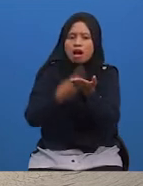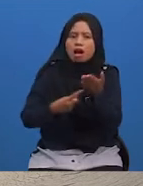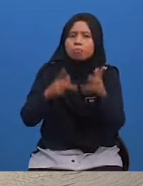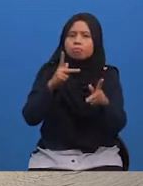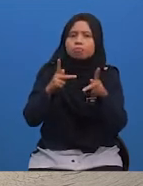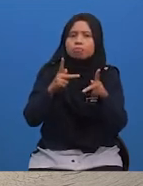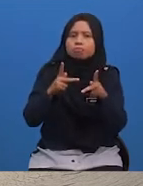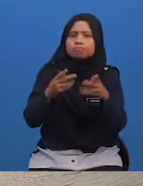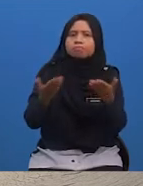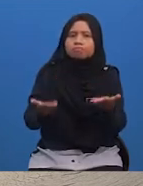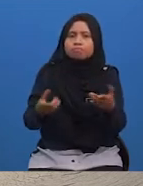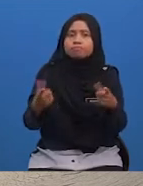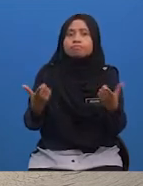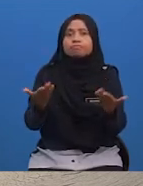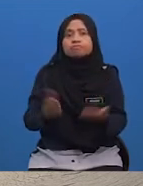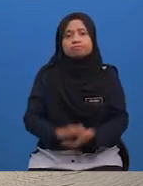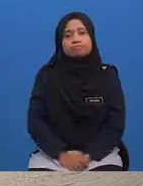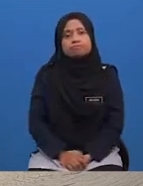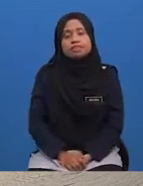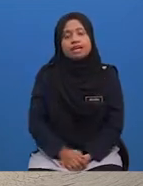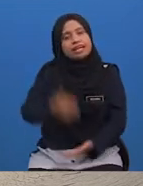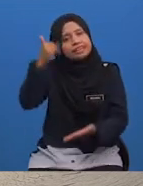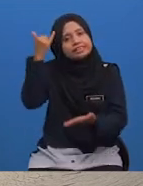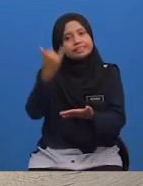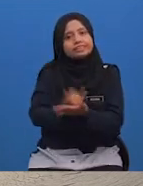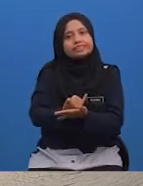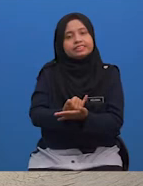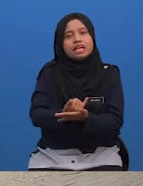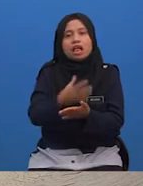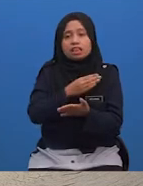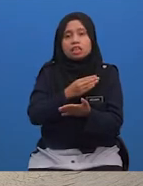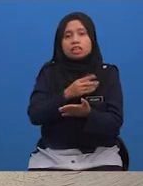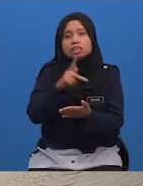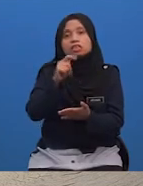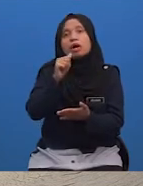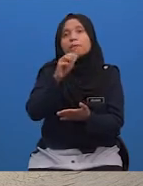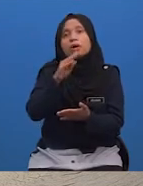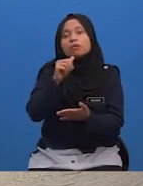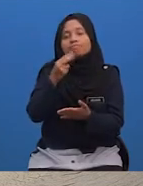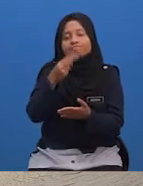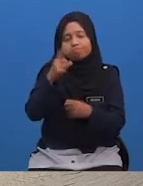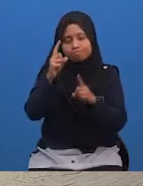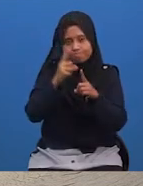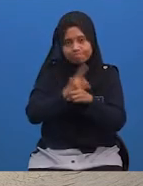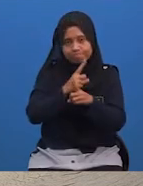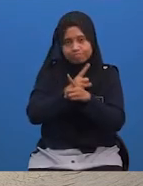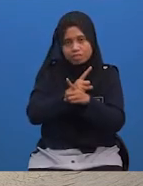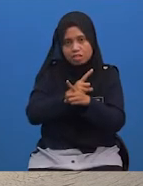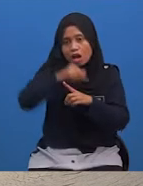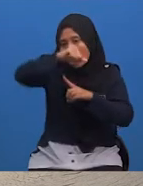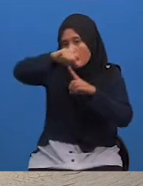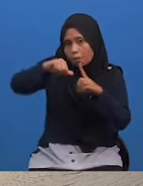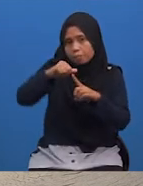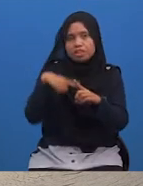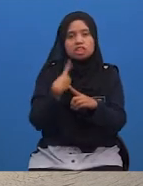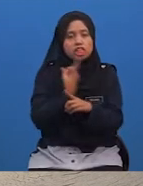Apakah kepentingan lain, murid-murid? Yakin dan tabah? Ya, betul.